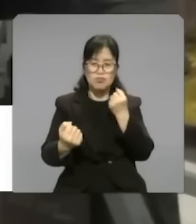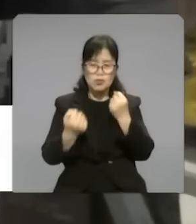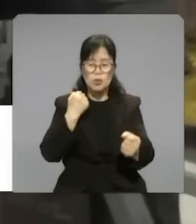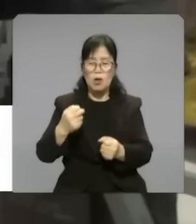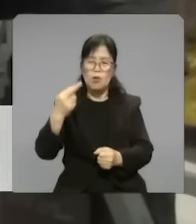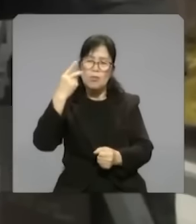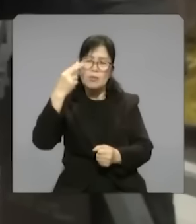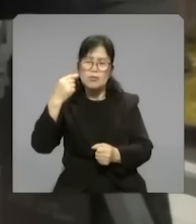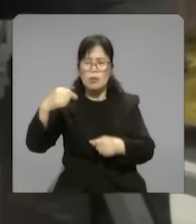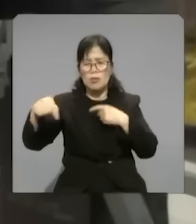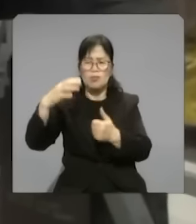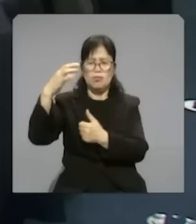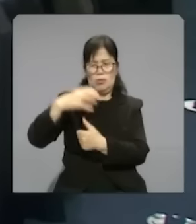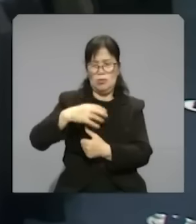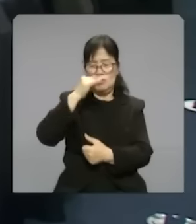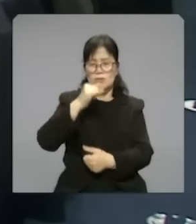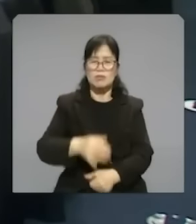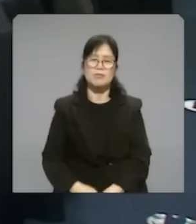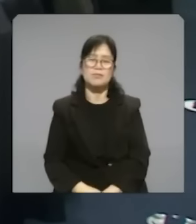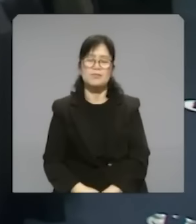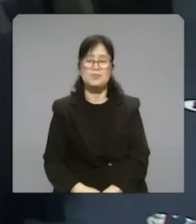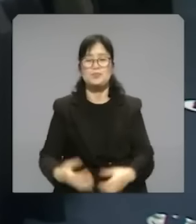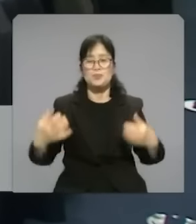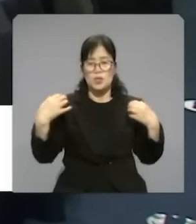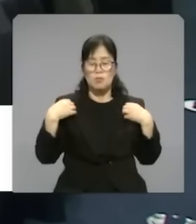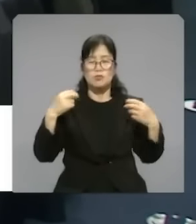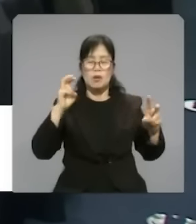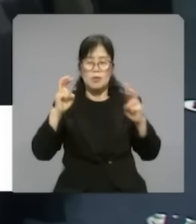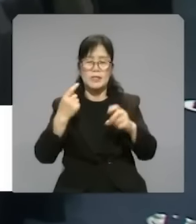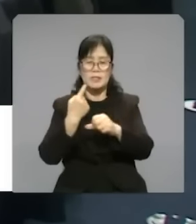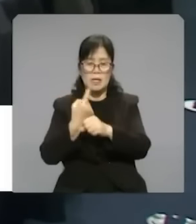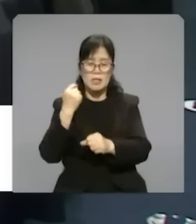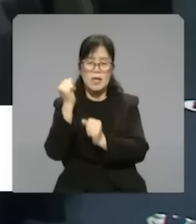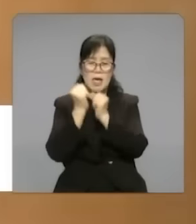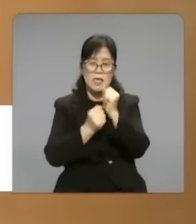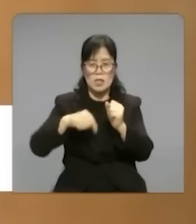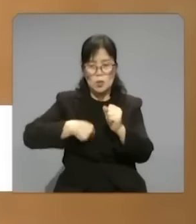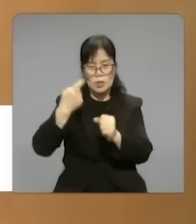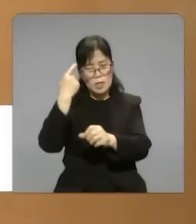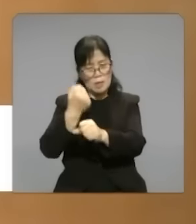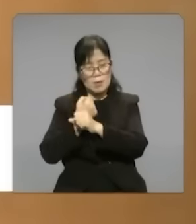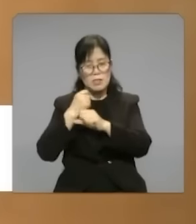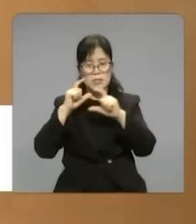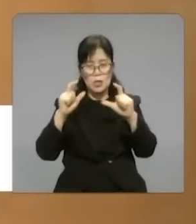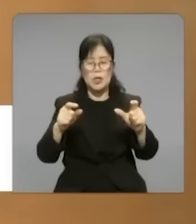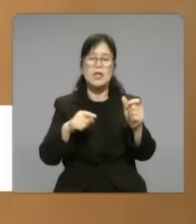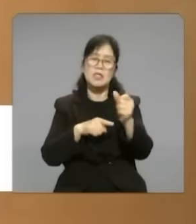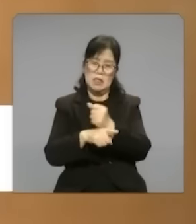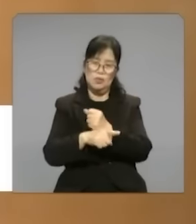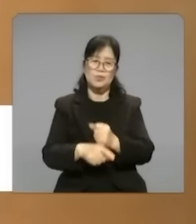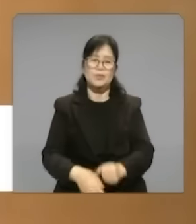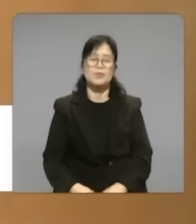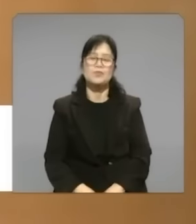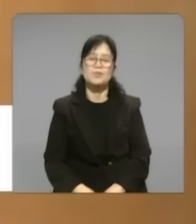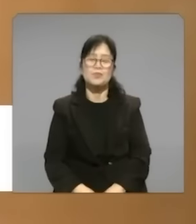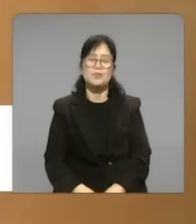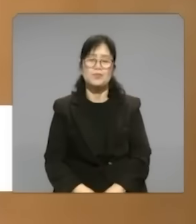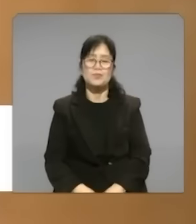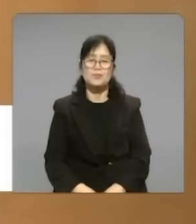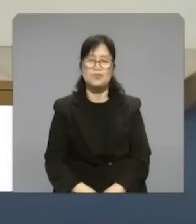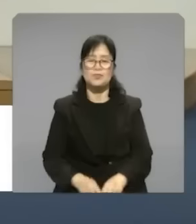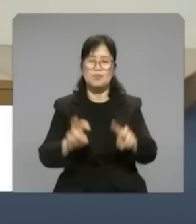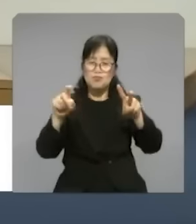받아야 하는 겁니다. 정부 업계가 지난해 엔진 독자 개발을 선언한 이유입니다. 무인기를